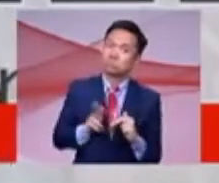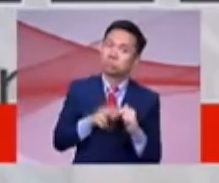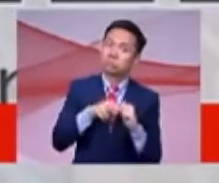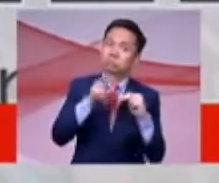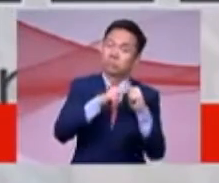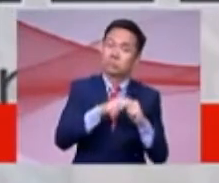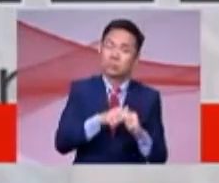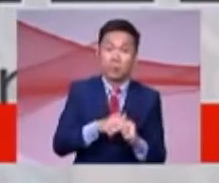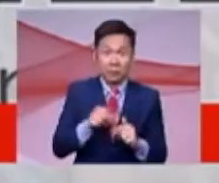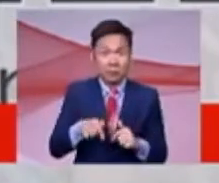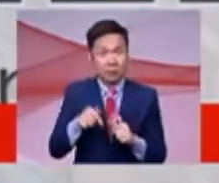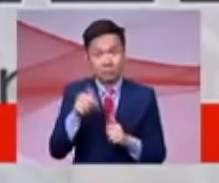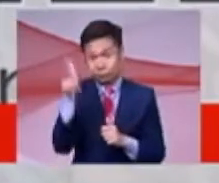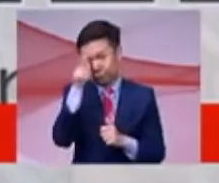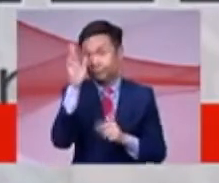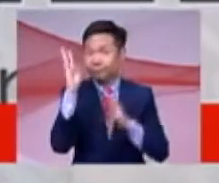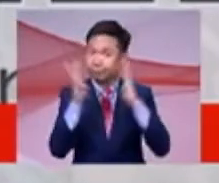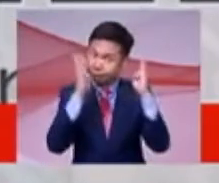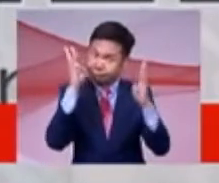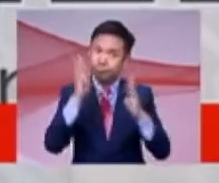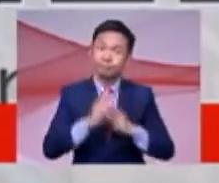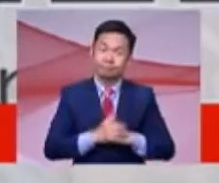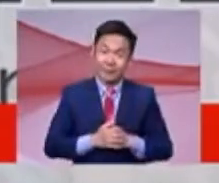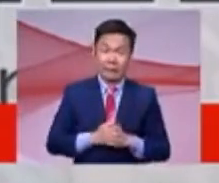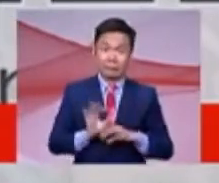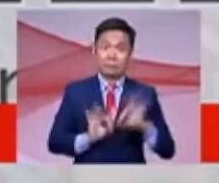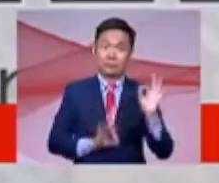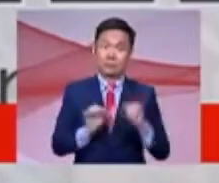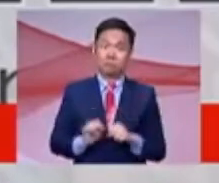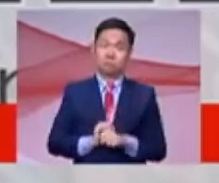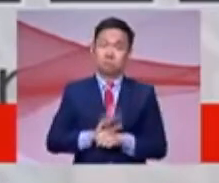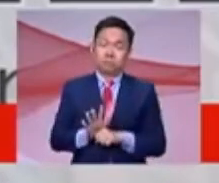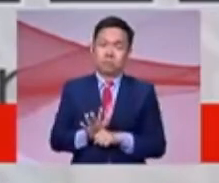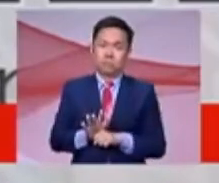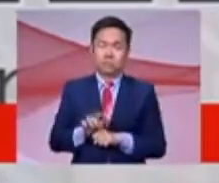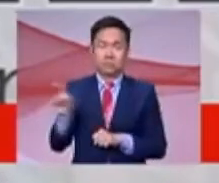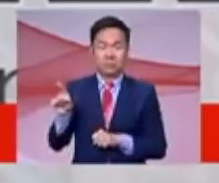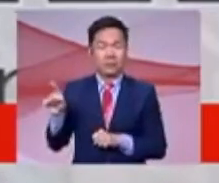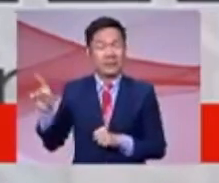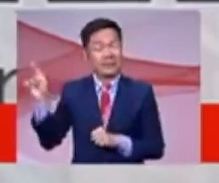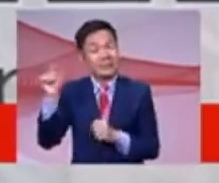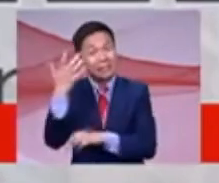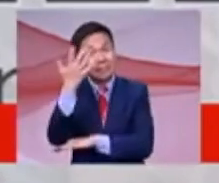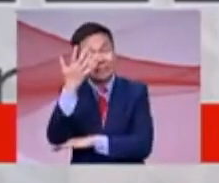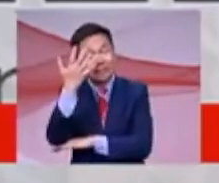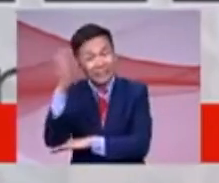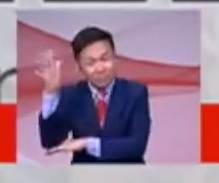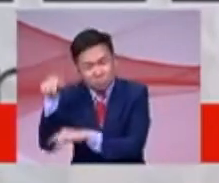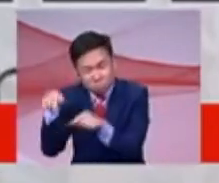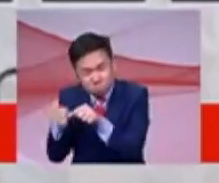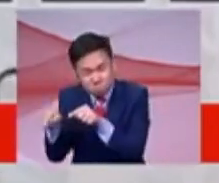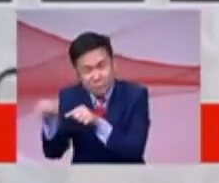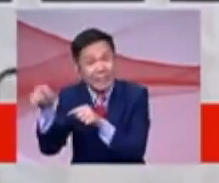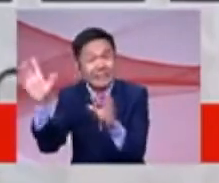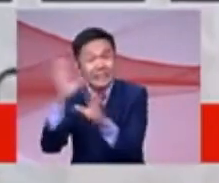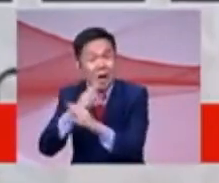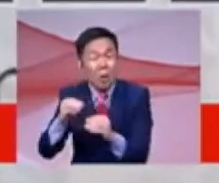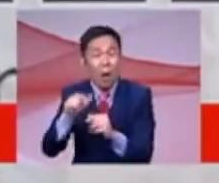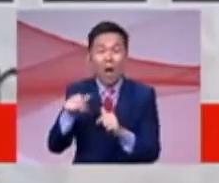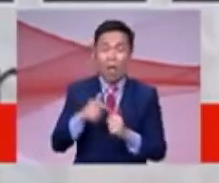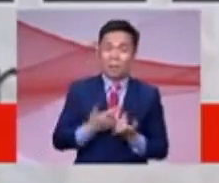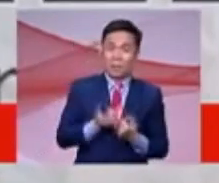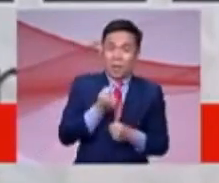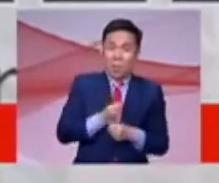kita. Kalau jangkitan berlaku di negeri Sarawak di pendalaman, jadi pusat kesihatan kita mungkin tak